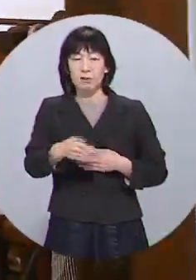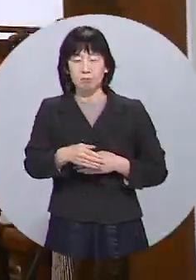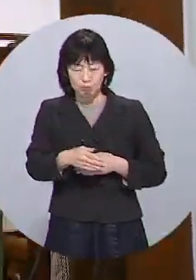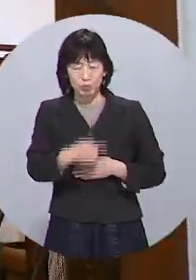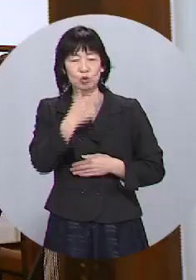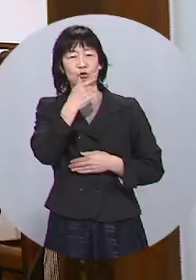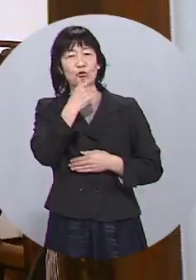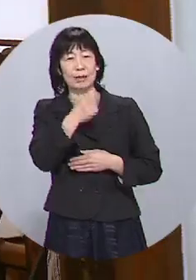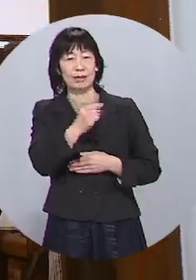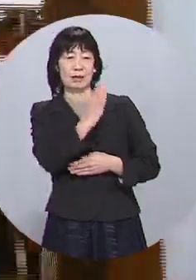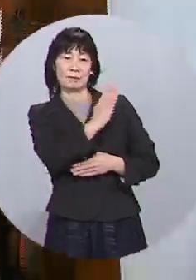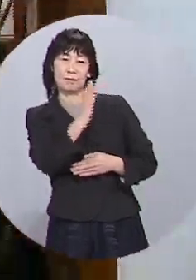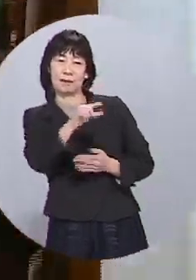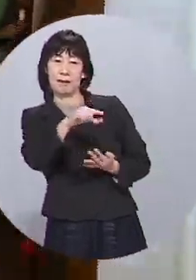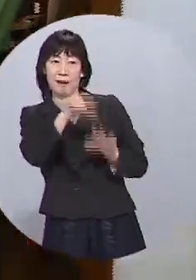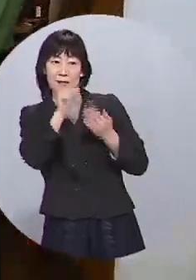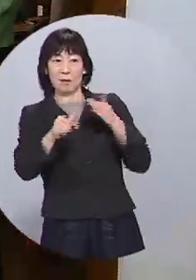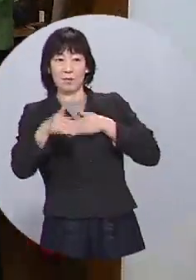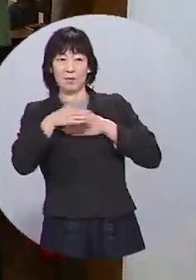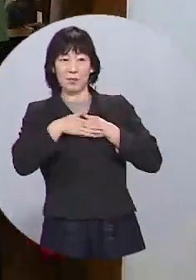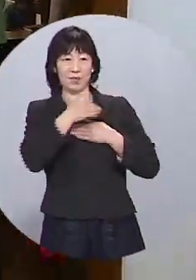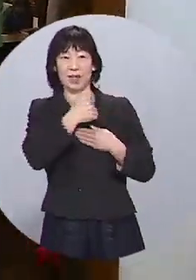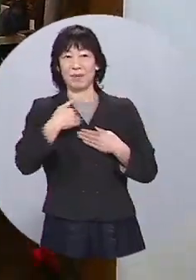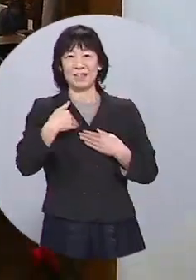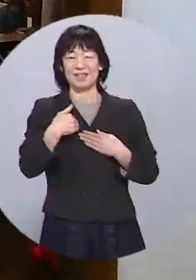選んでいただいて着ていただけますよ。 やった